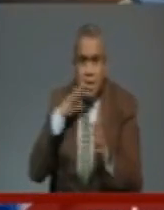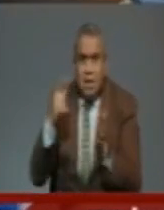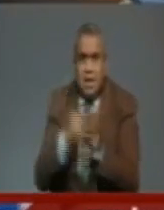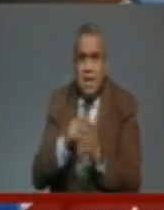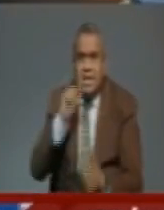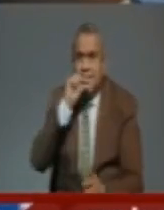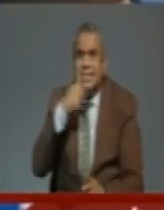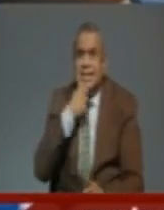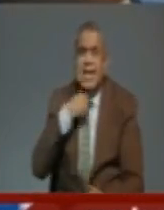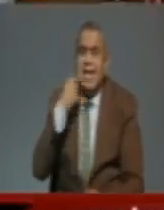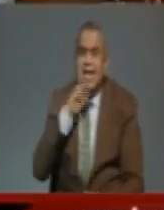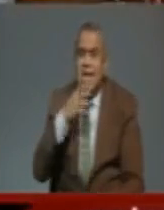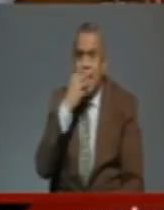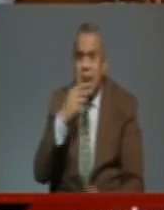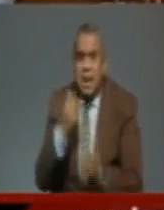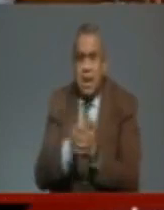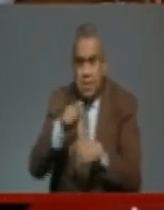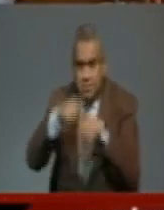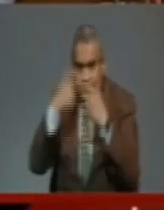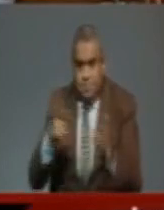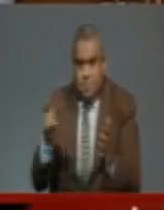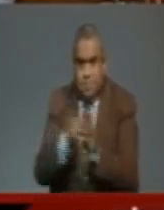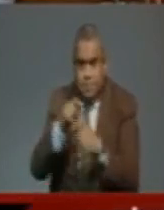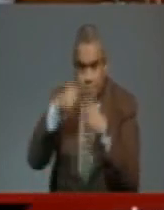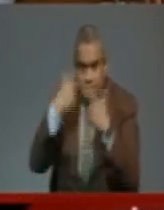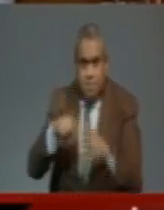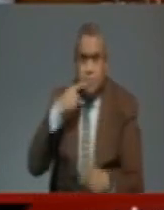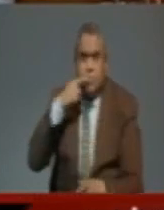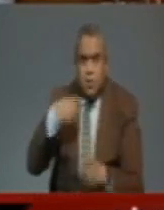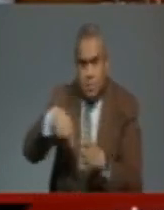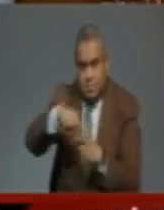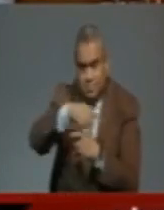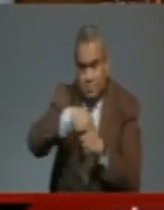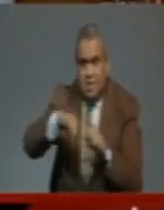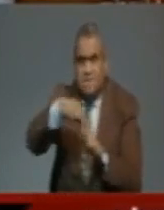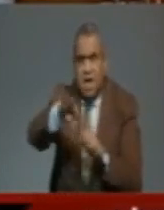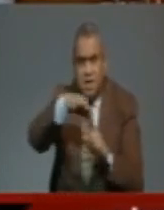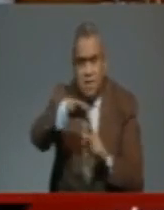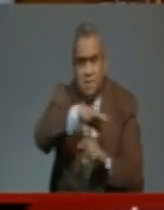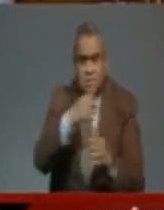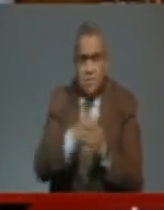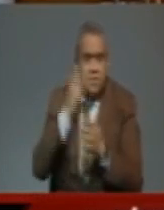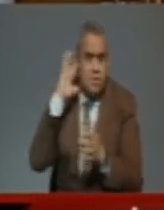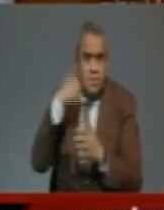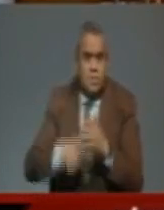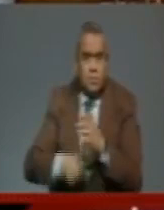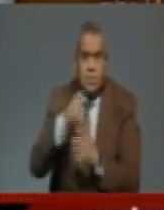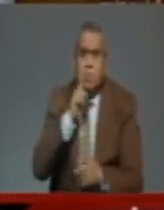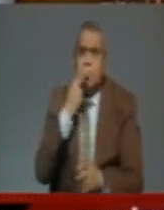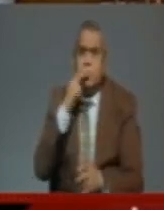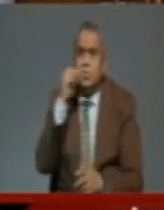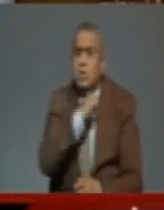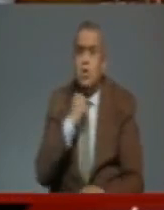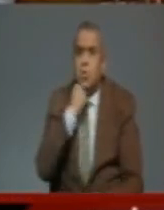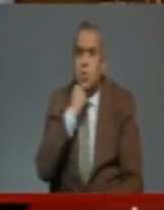دلوقتي، وزائد من المكس اللي بينهما الى ميناء اسكندريه الكبير اللي ان شاء الله هيكون فعلا دره موانئ البحر المتوسط. معلش يا كامل